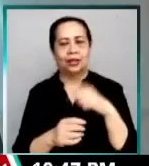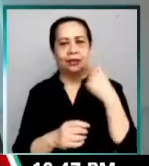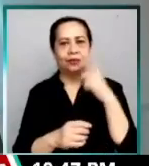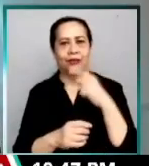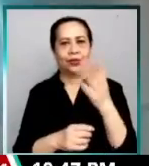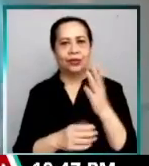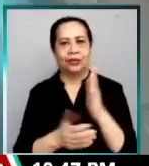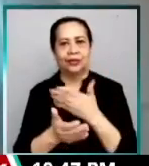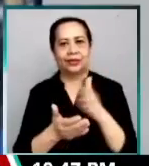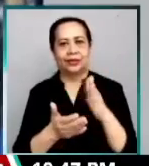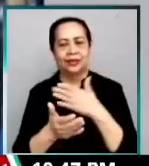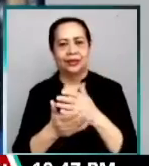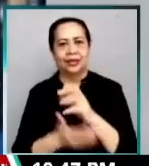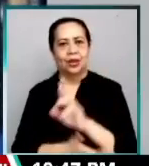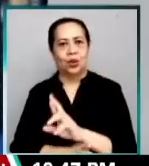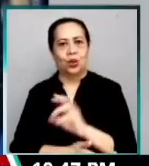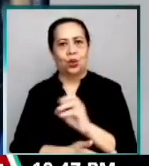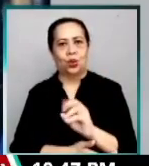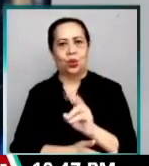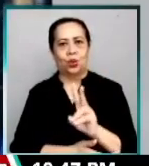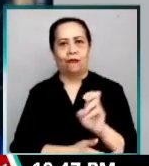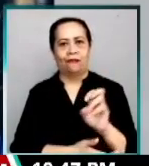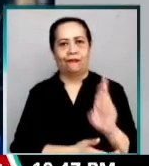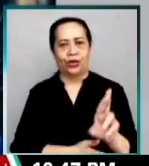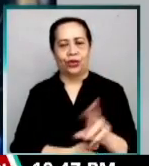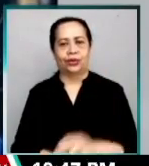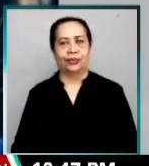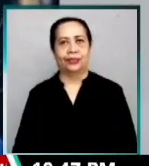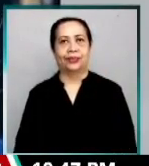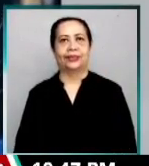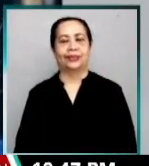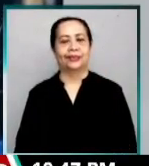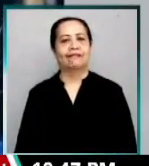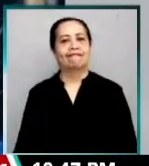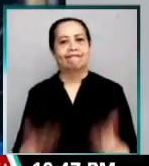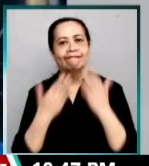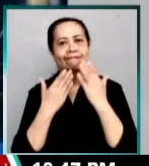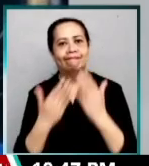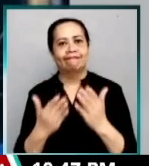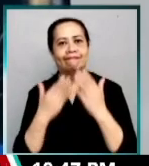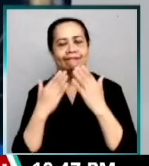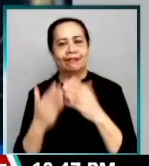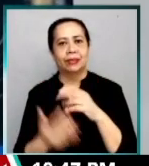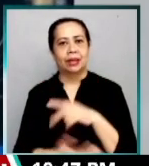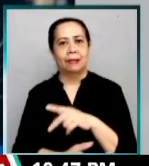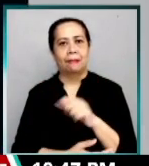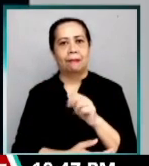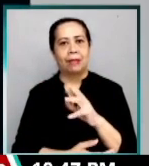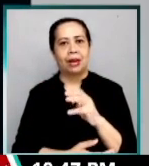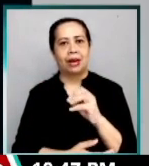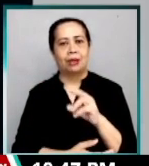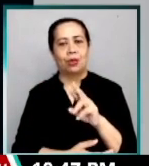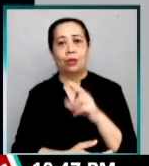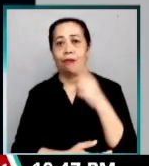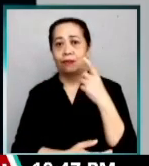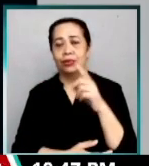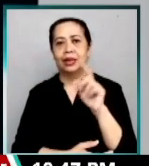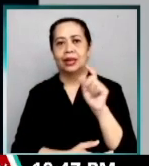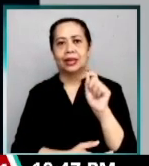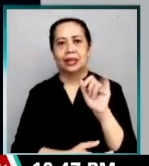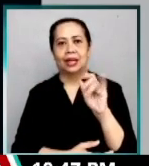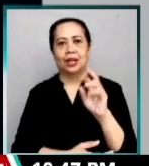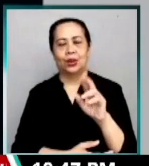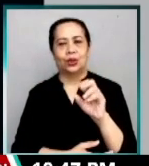Kai na Rover. Very grateful naman ang Paramore kay Taylor Swift. Isinama kasi